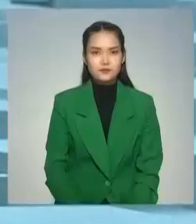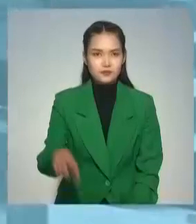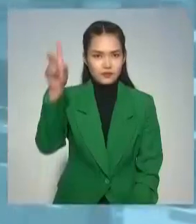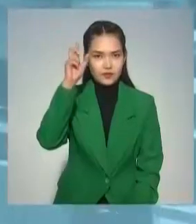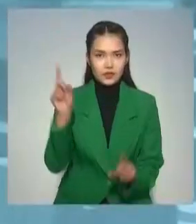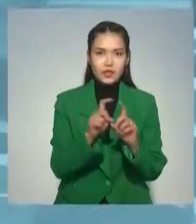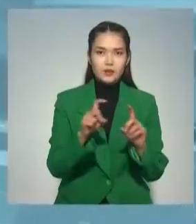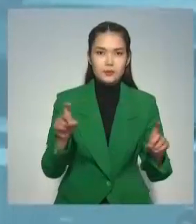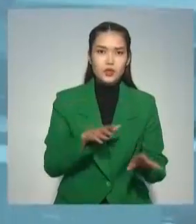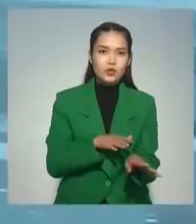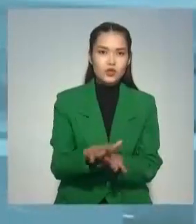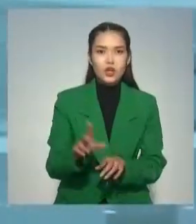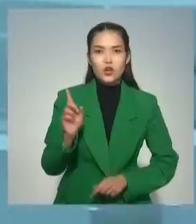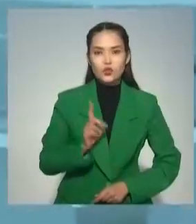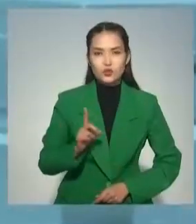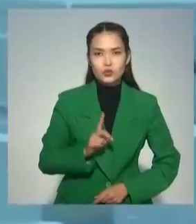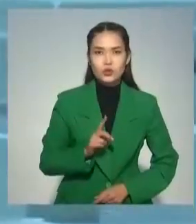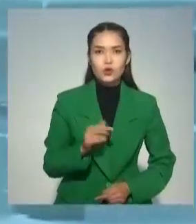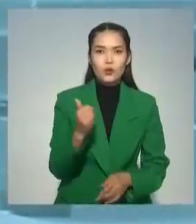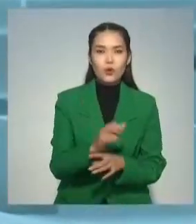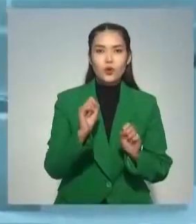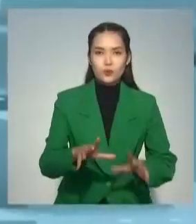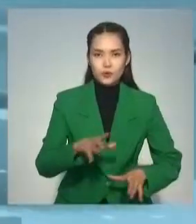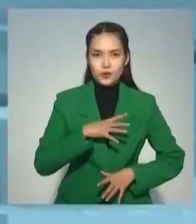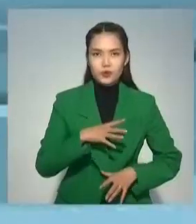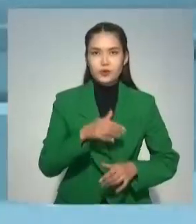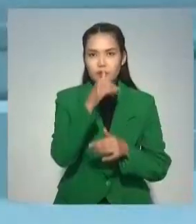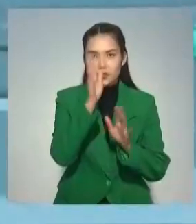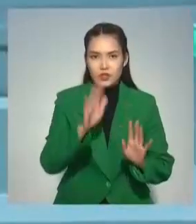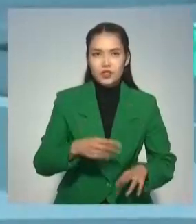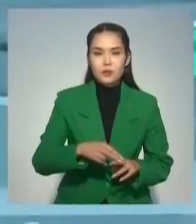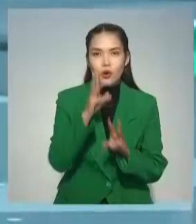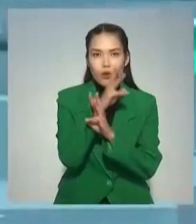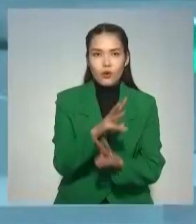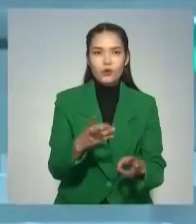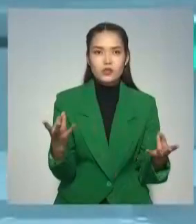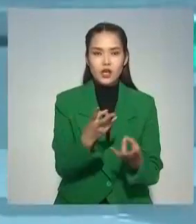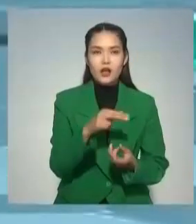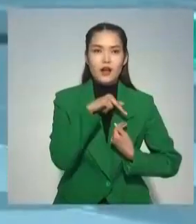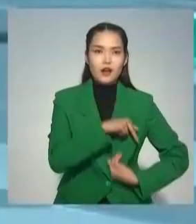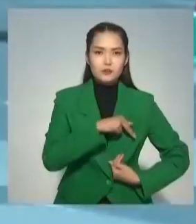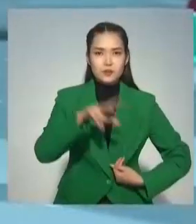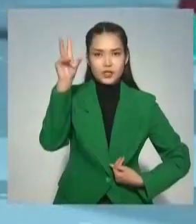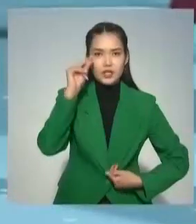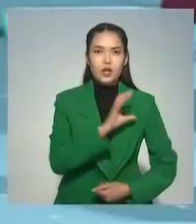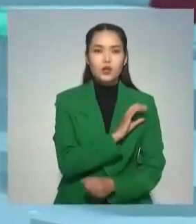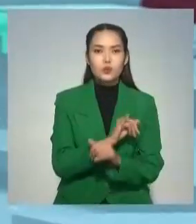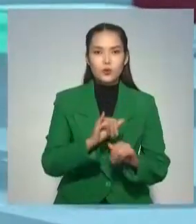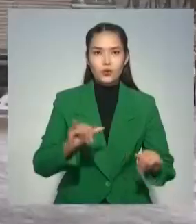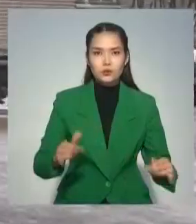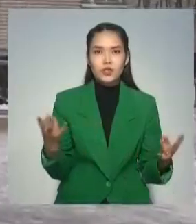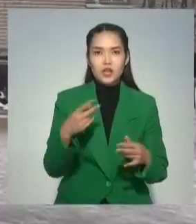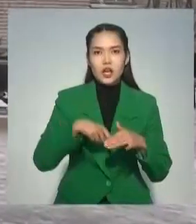Еліміздегі мектептерге түгел күзетші қою мүмкін емес. Бұл үшін қосымша қаржы бөлінуі керек. Қызметшілердің санын көбейту қажет. Ішкі